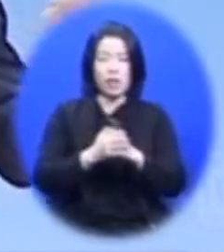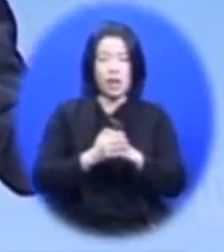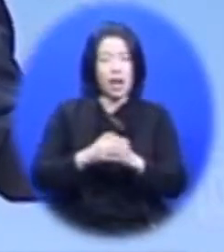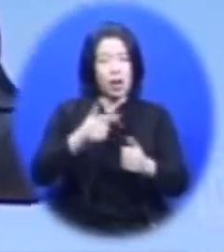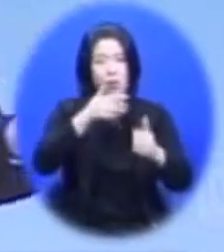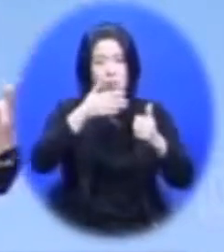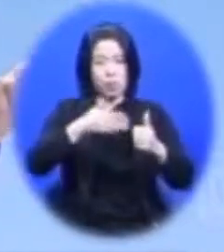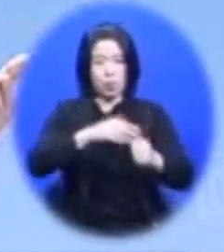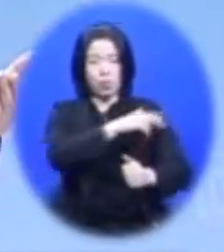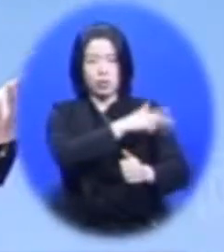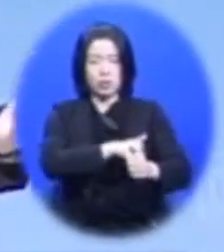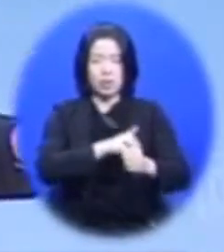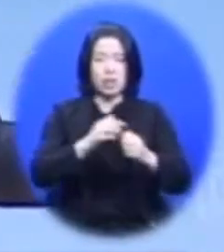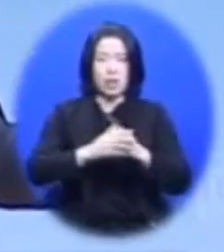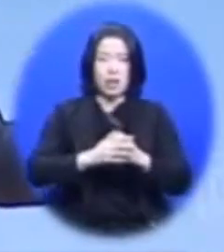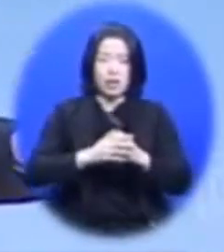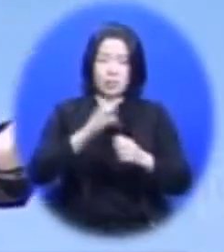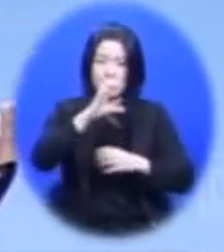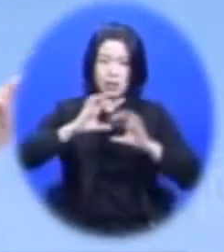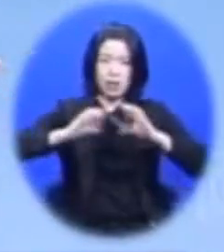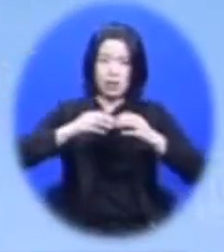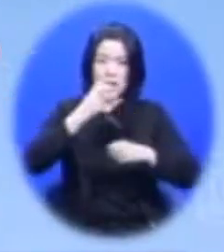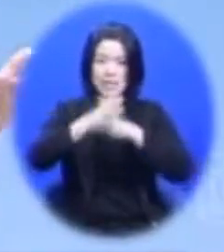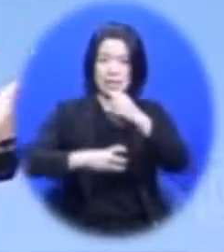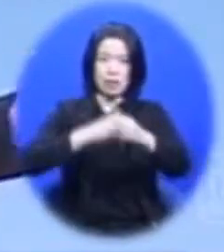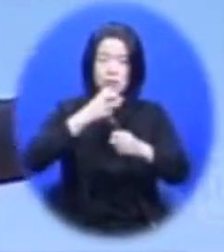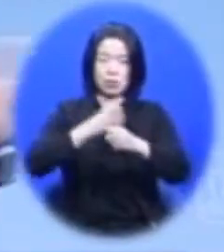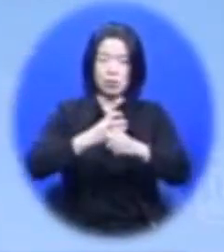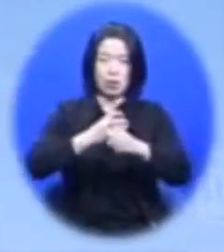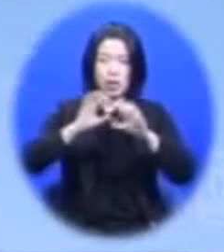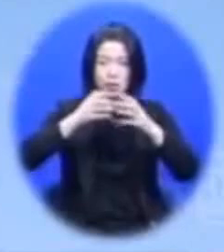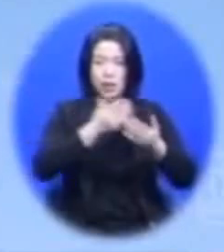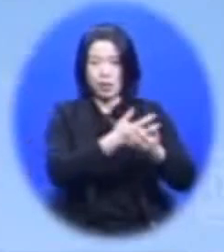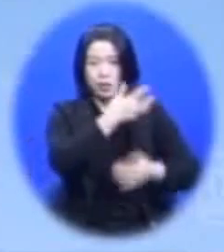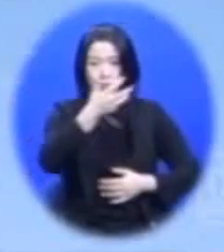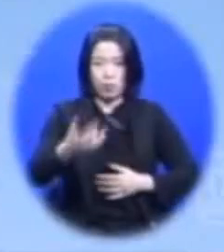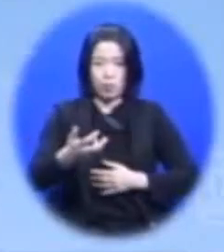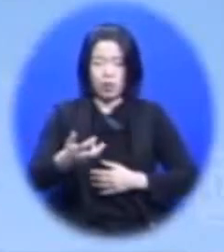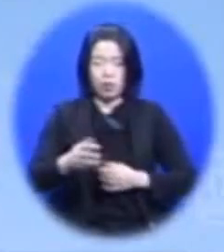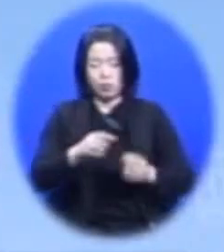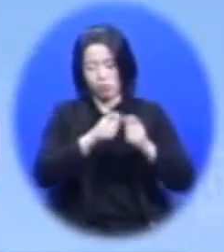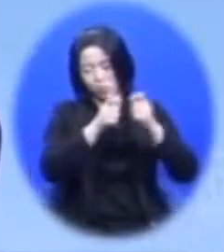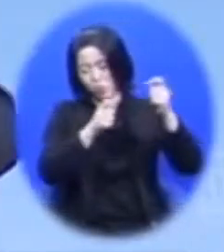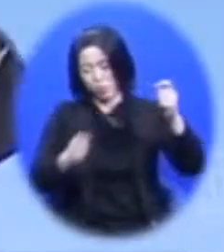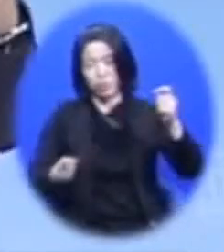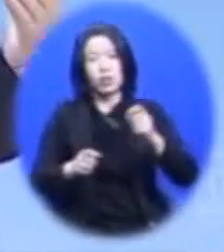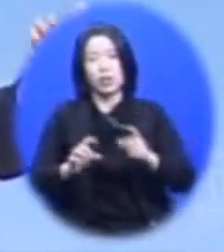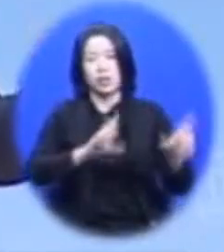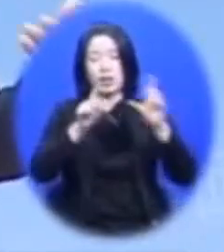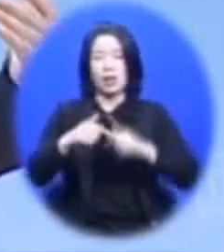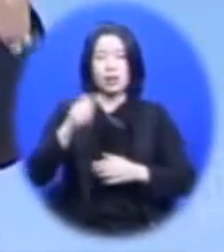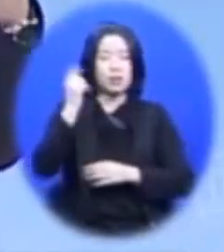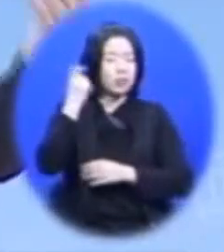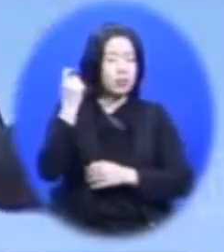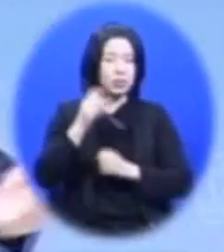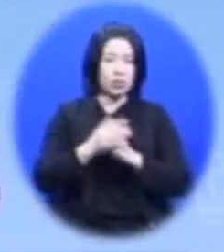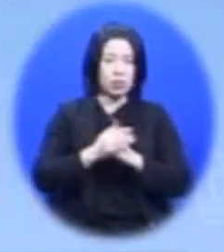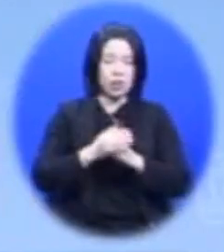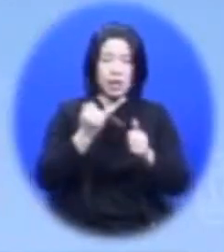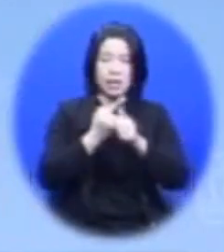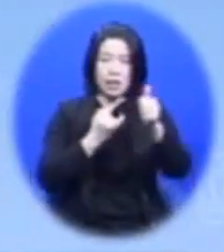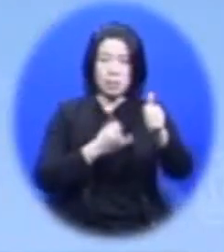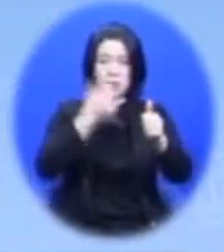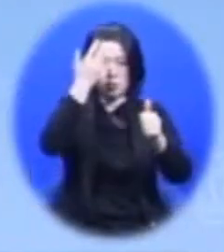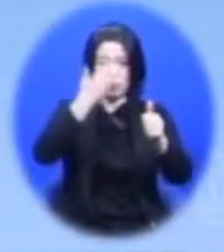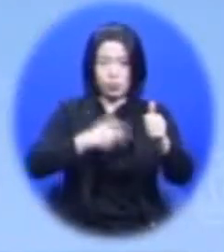권사님이 캐나다에 30년 동안 이민 와서 살았던 이야기를 쭉 들었습니다. 그 남편 되시는 분이 중풍으로